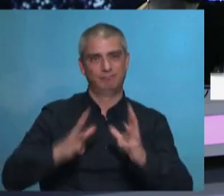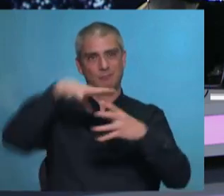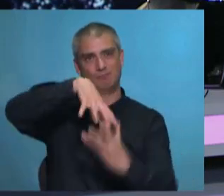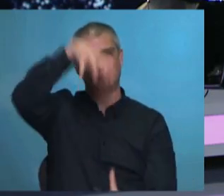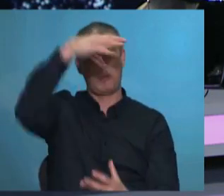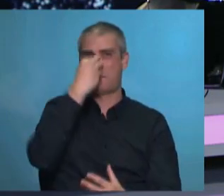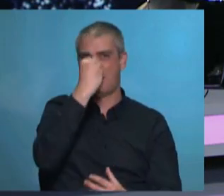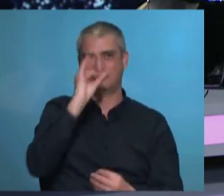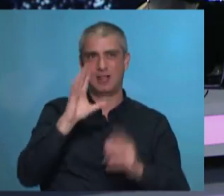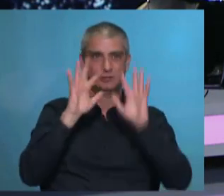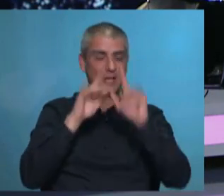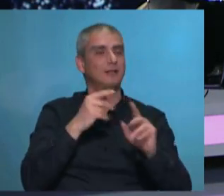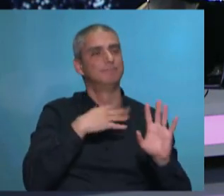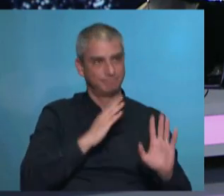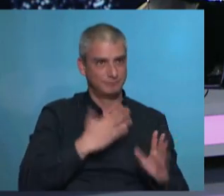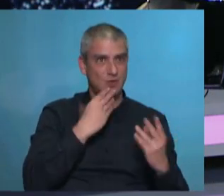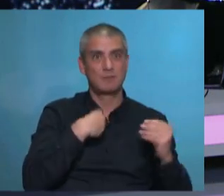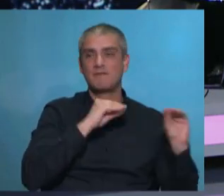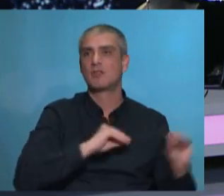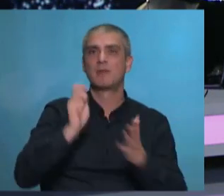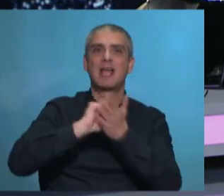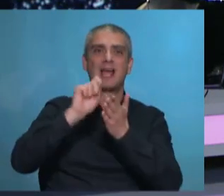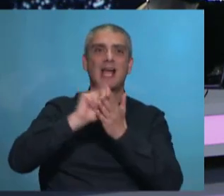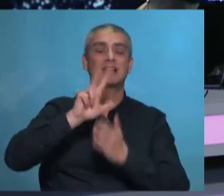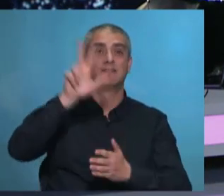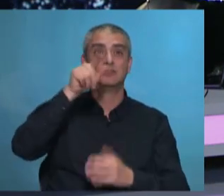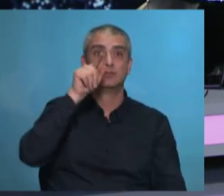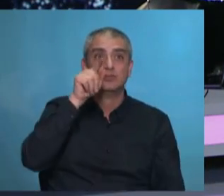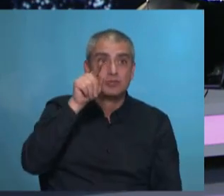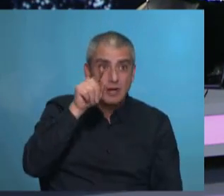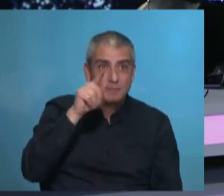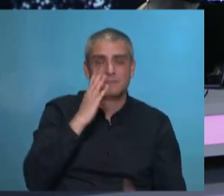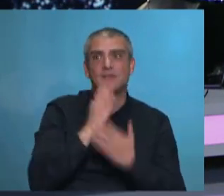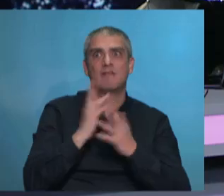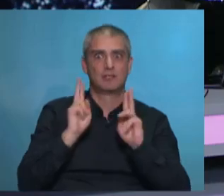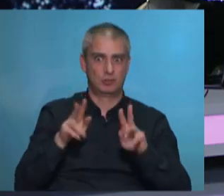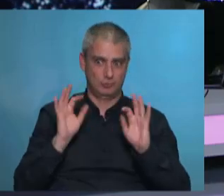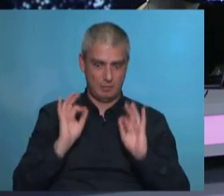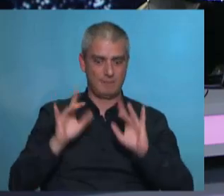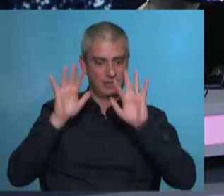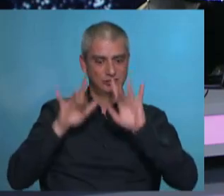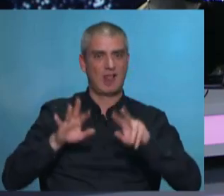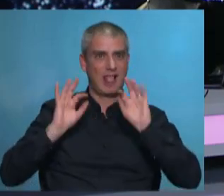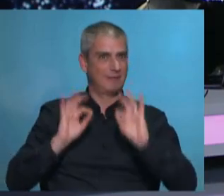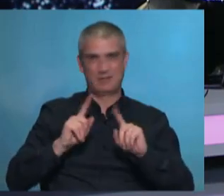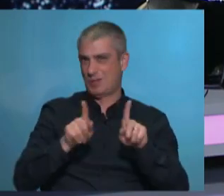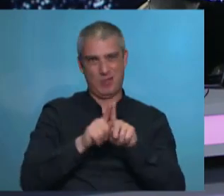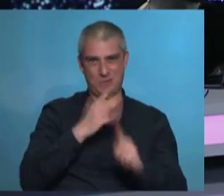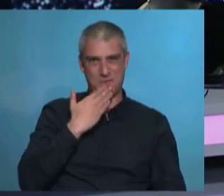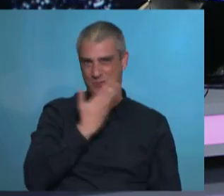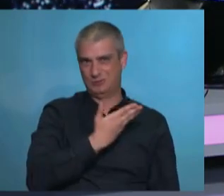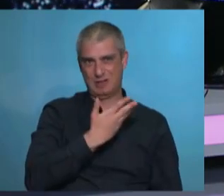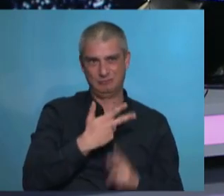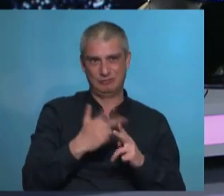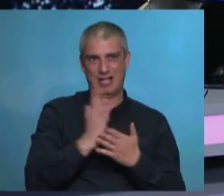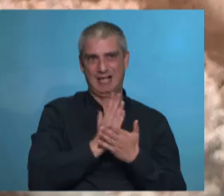רבה, יערה. ואנחנו עוברים לכתבנו בצפון, רובי אמרשלג, שם כבר יש באמת שלג אמיתי, לא כמו זה בירושלים שרק